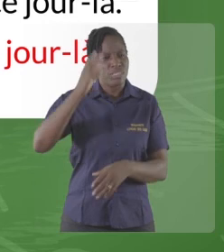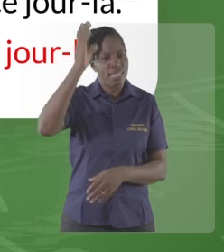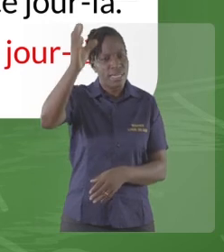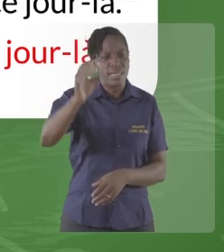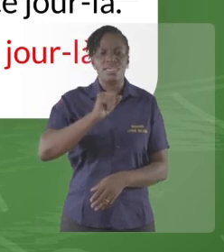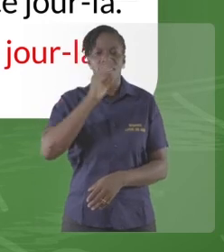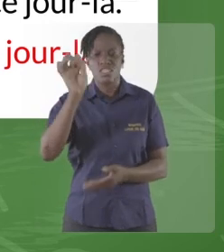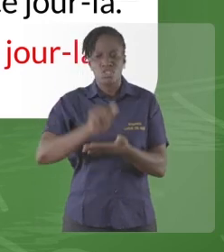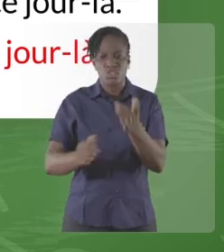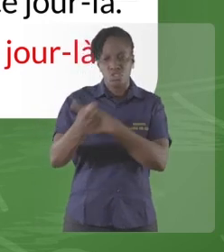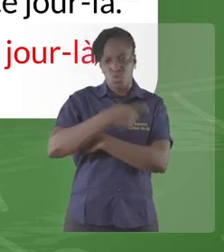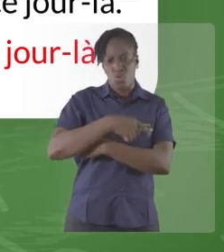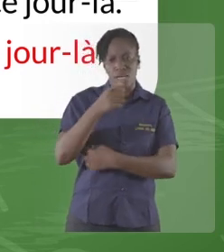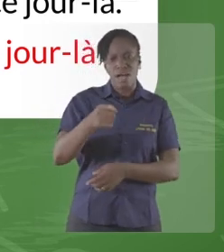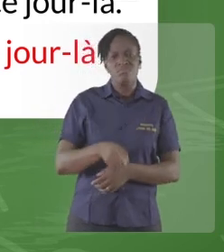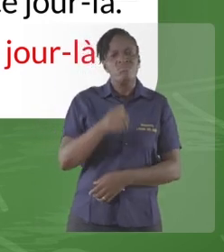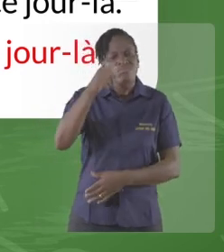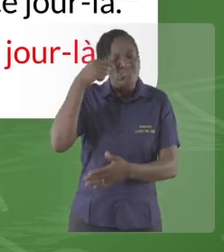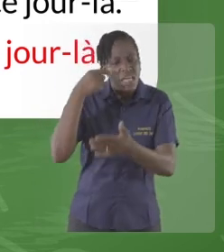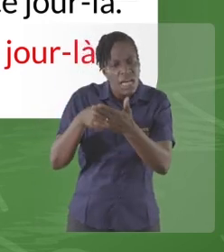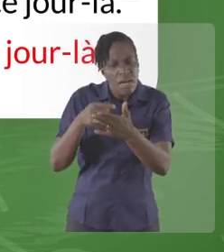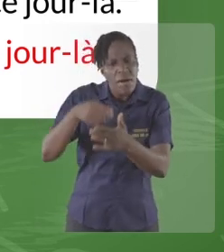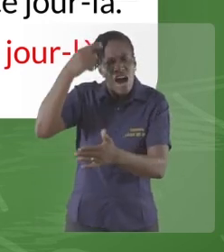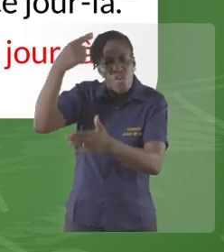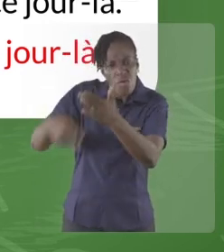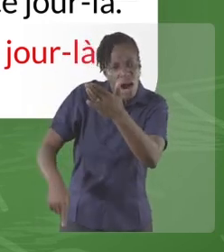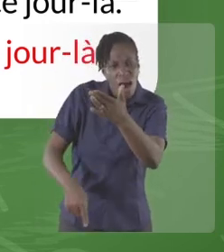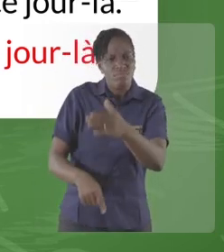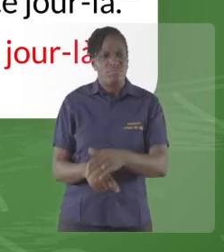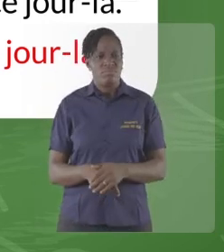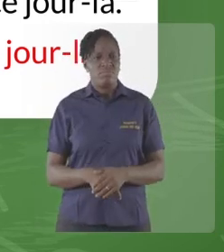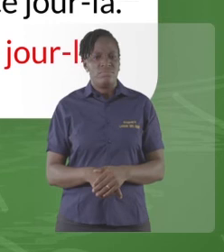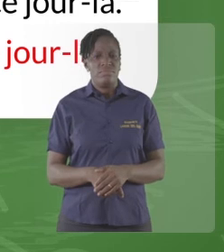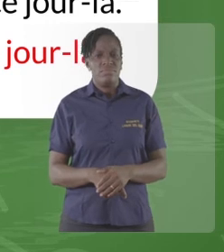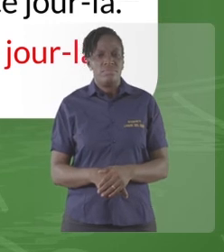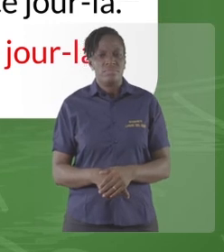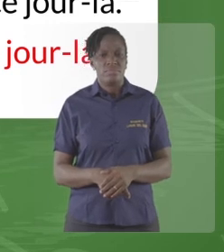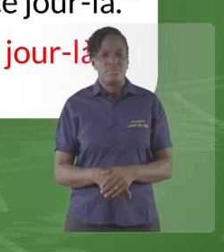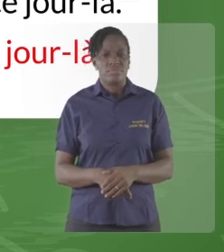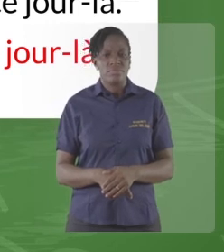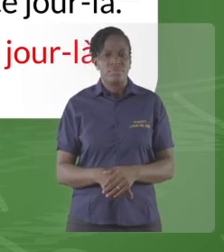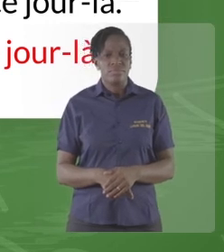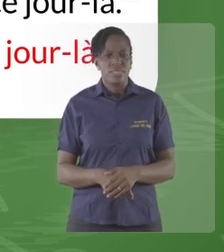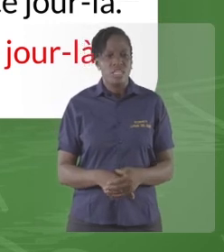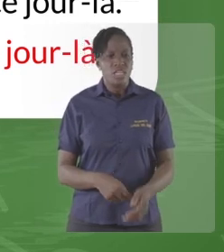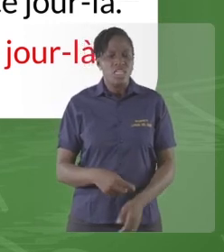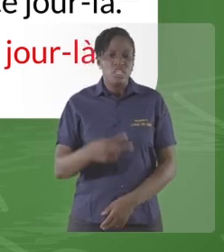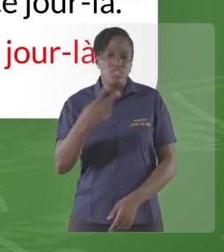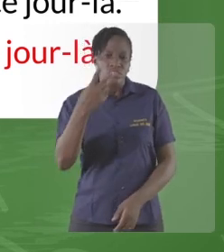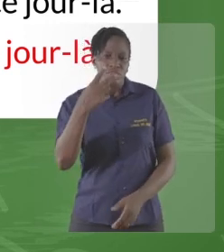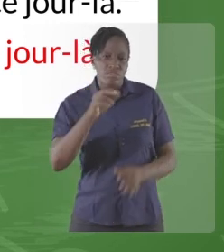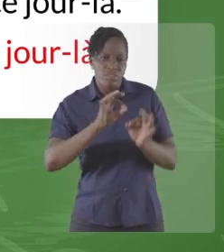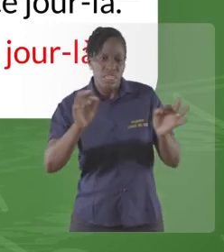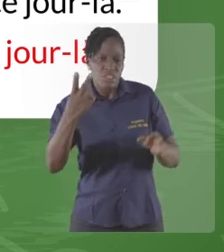Que remarques-tu ici, contrairement à la deuxième phrase au style direct et à la